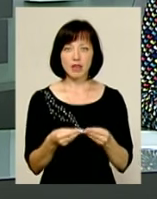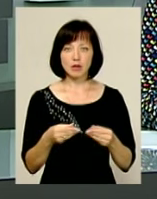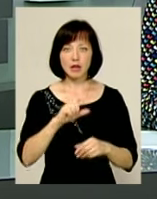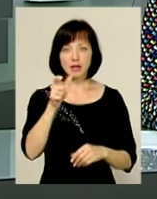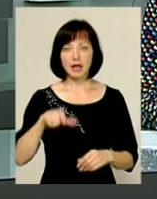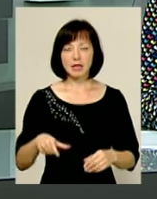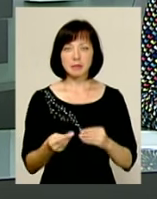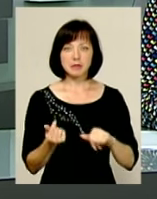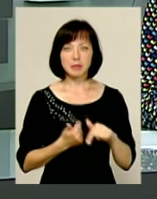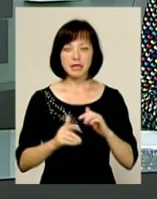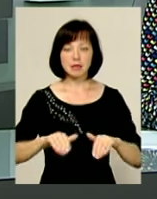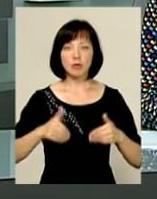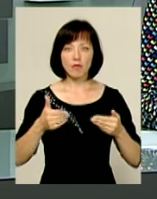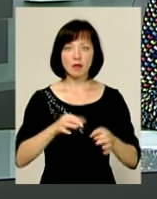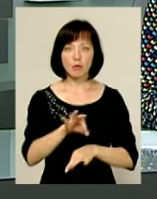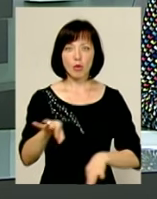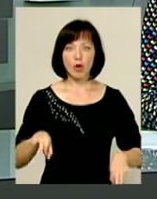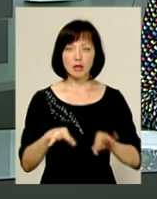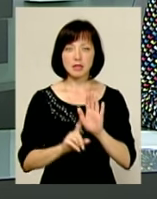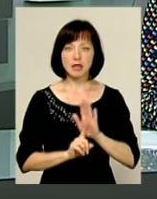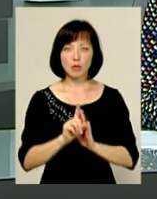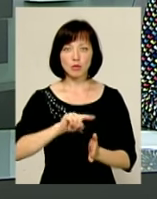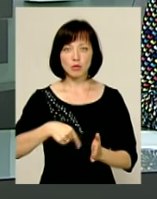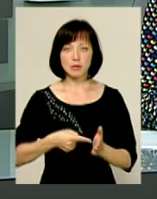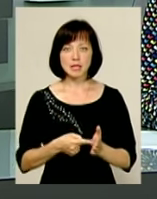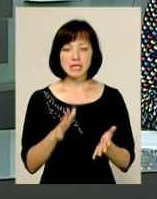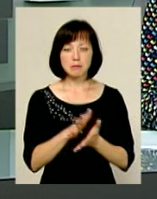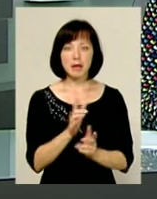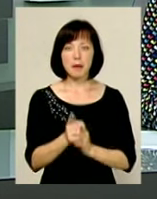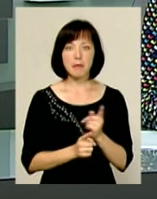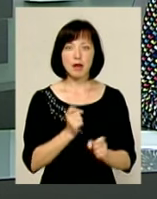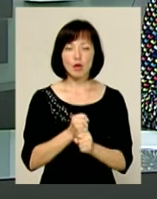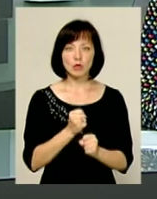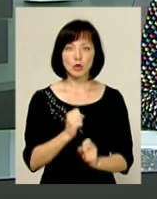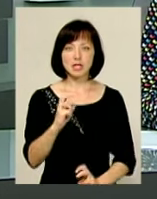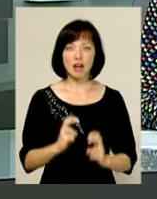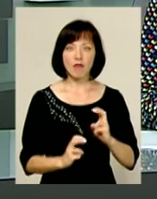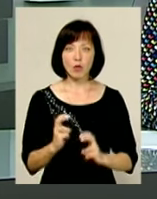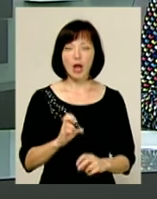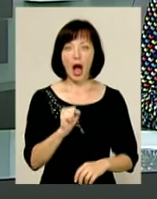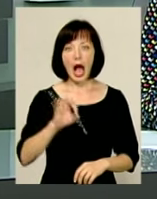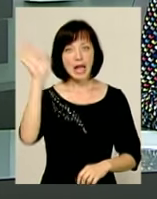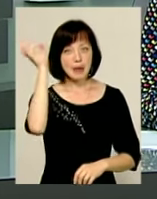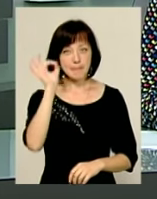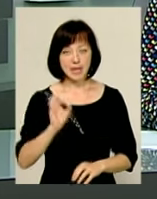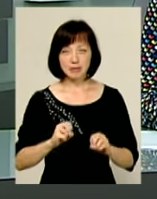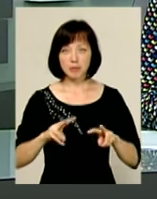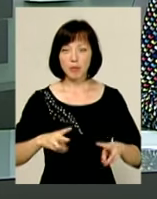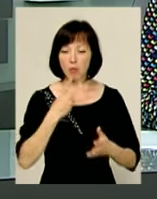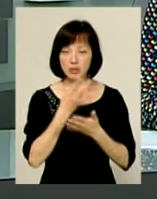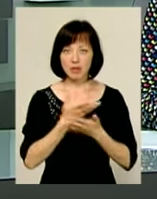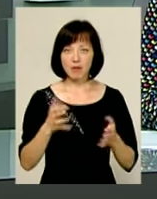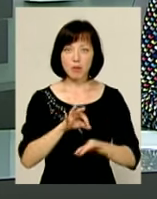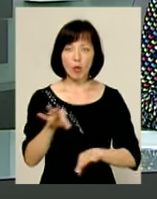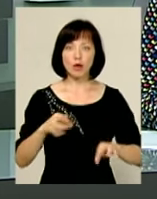Італійські підприємці запропонували проект запуску у місці сміттєпереробного заводу, а німецькі фахівці представили